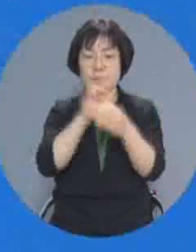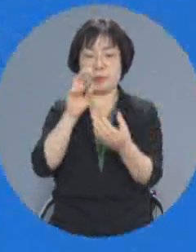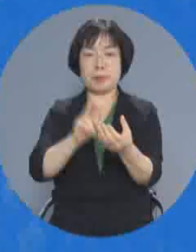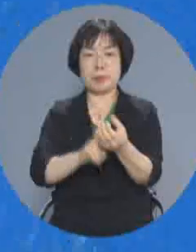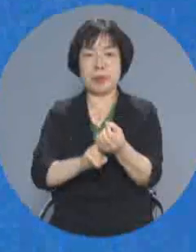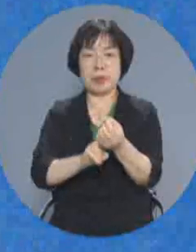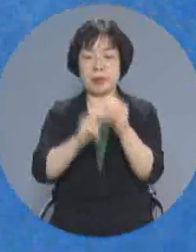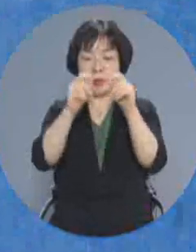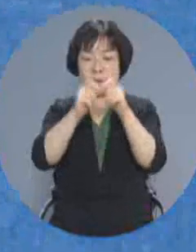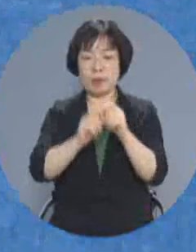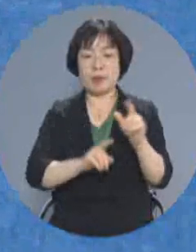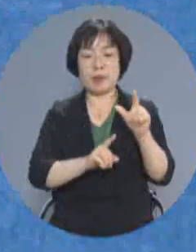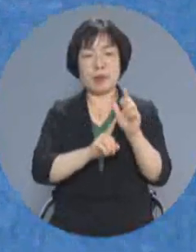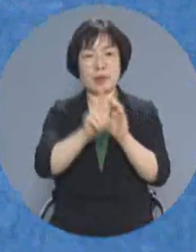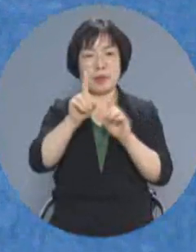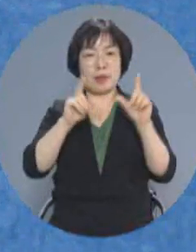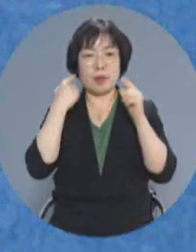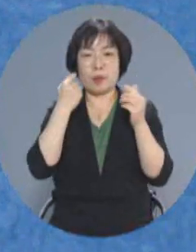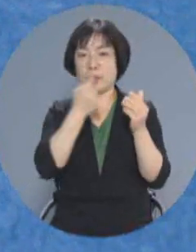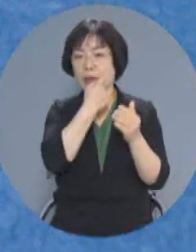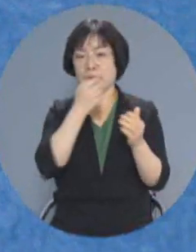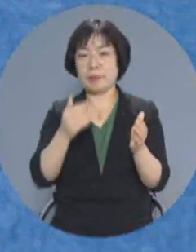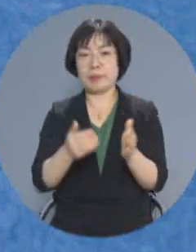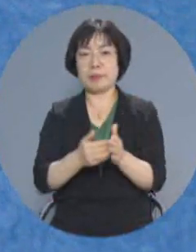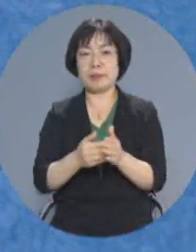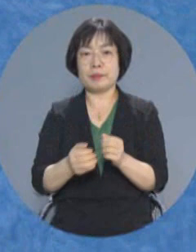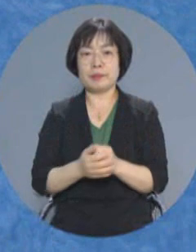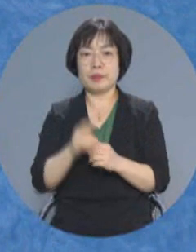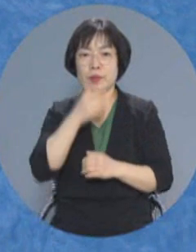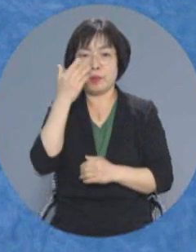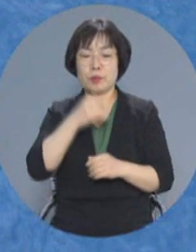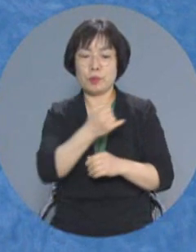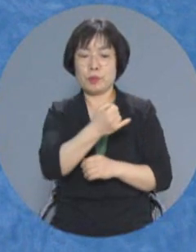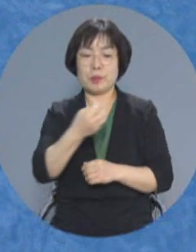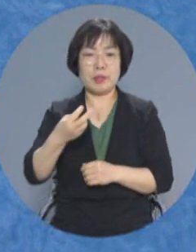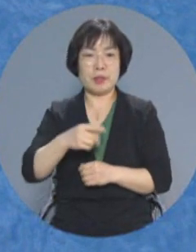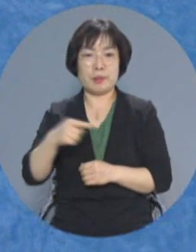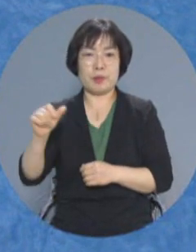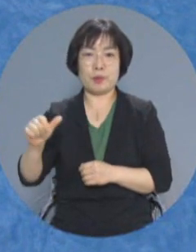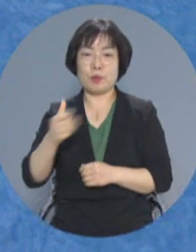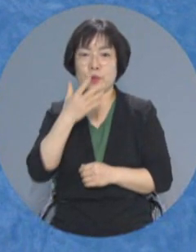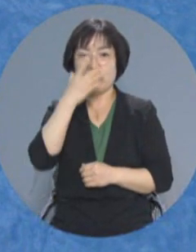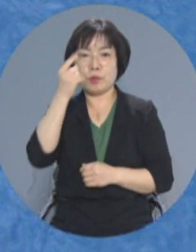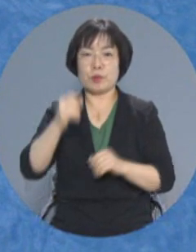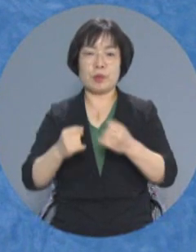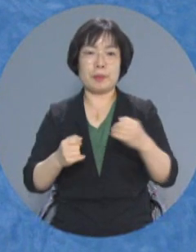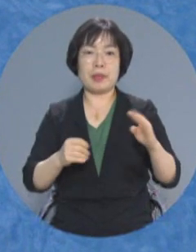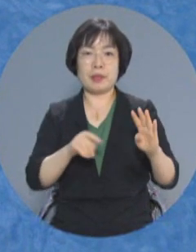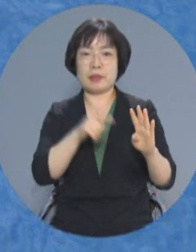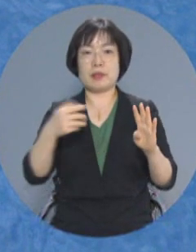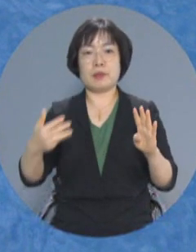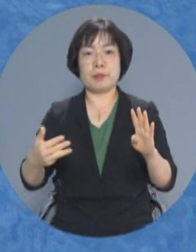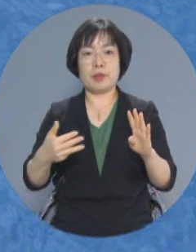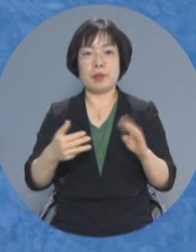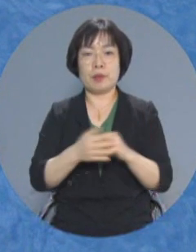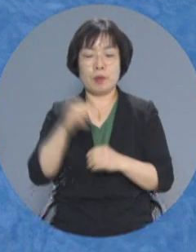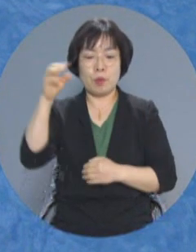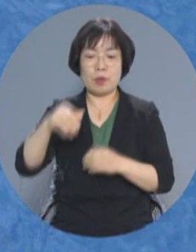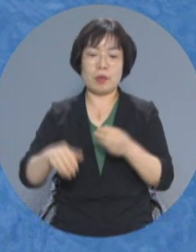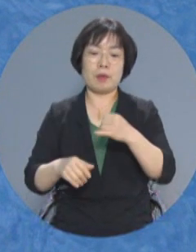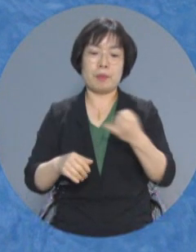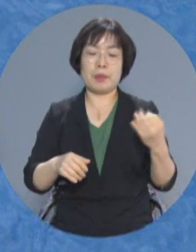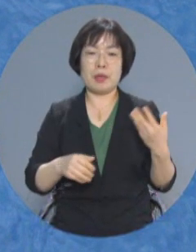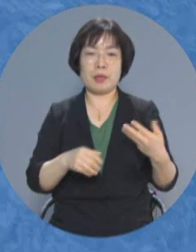상세 날씨와 기온 보시겠습니다 여수가 영화 3에서 우두 순천 이영아 사회에서 팔도 광양은